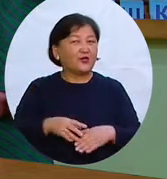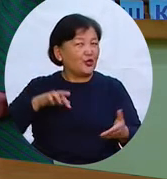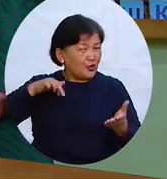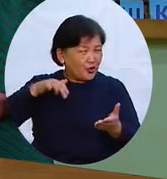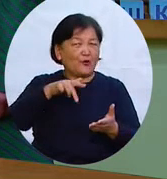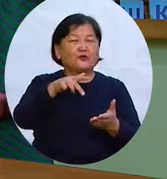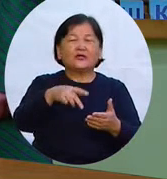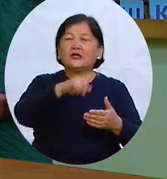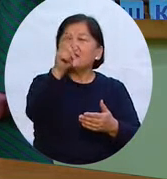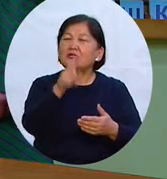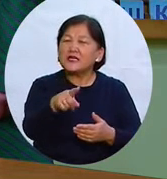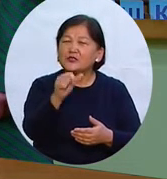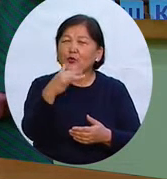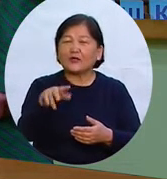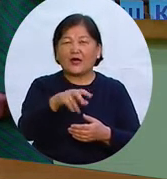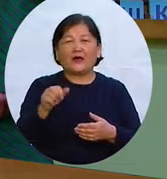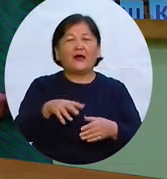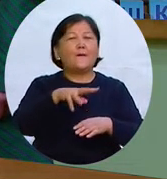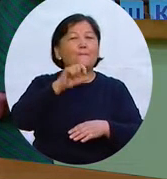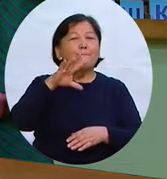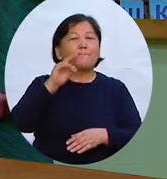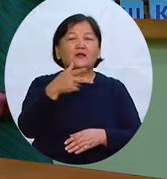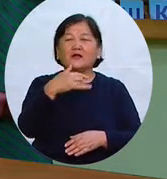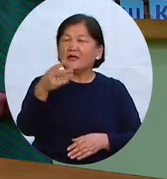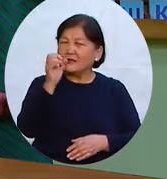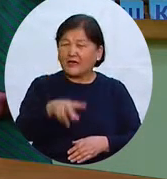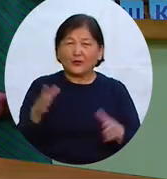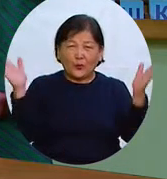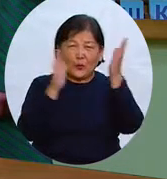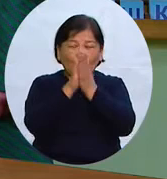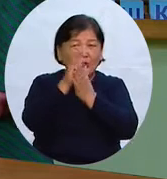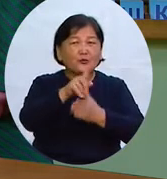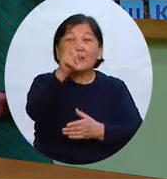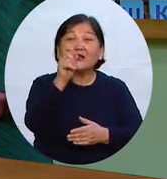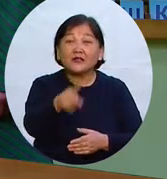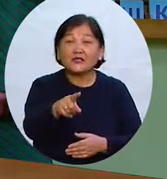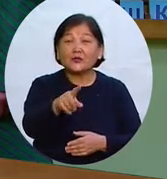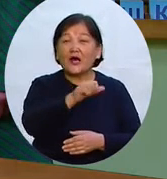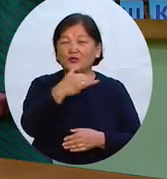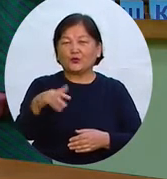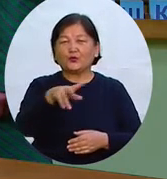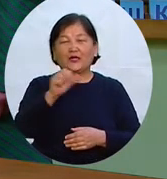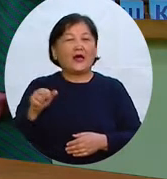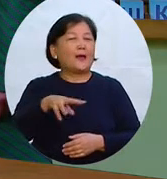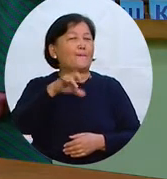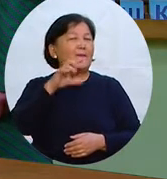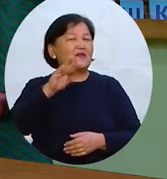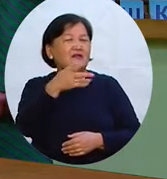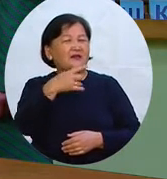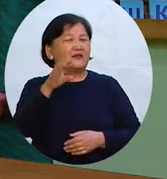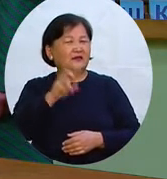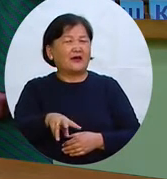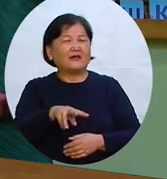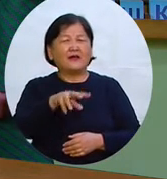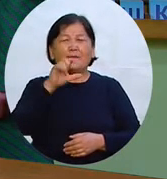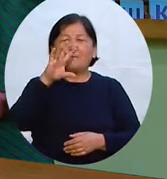гин. Үдэш болоход асуулаа Минингийн тал гин. Үүр цайхад асуулаа Минингийн тал гин. Минингийн